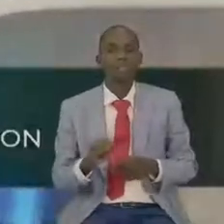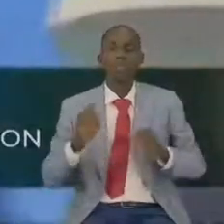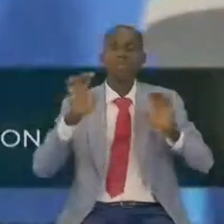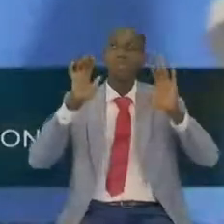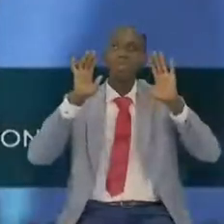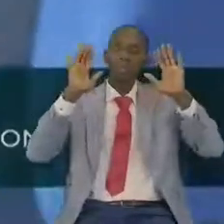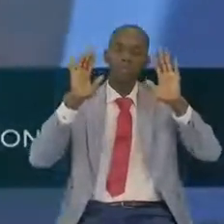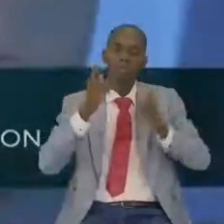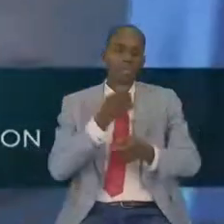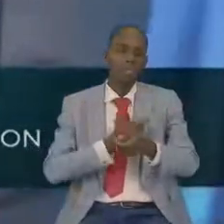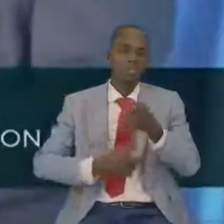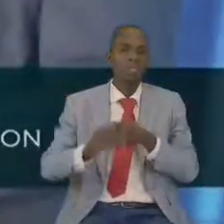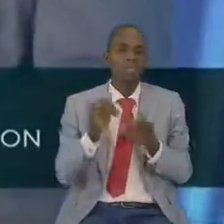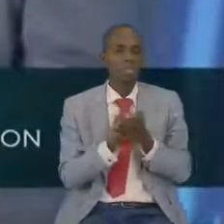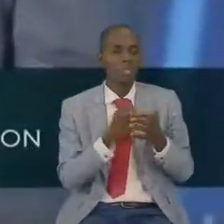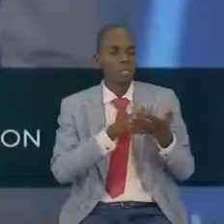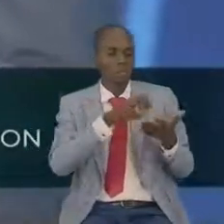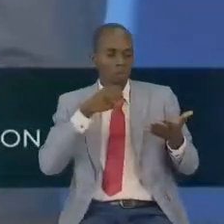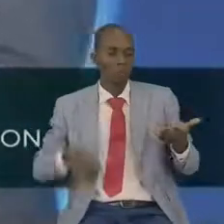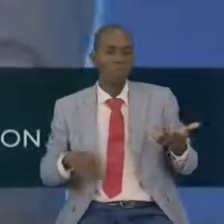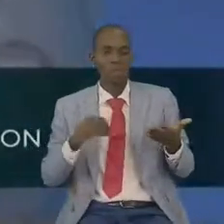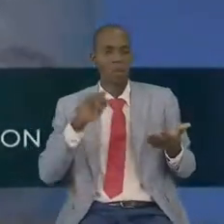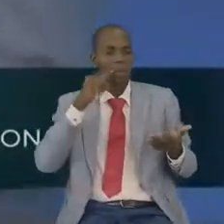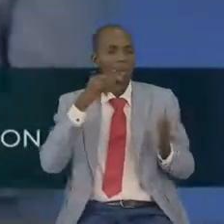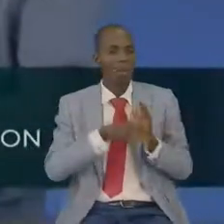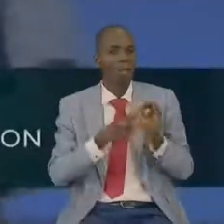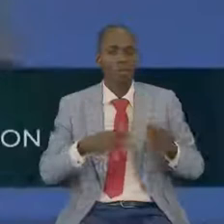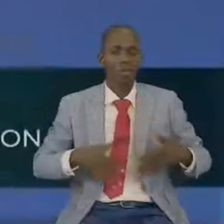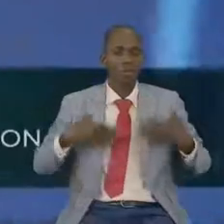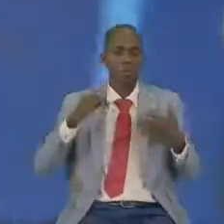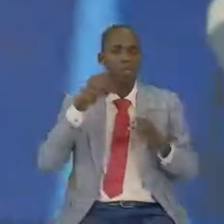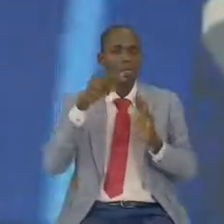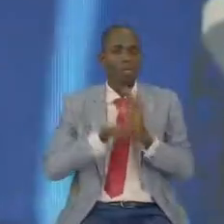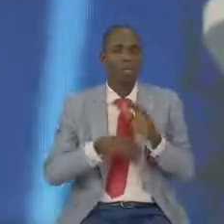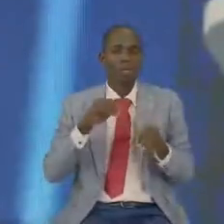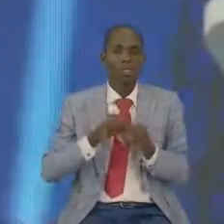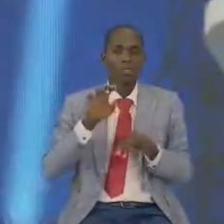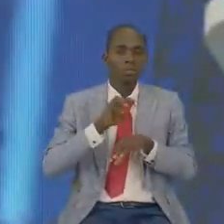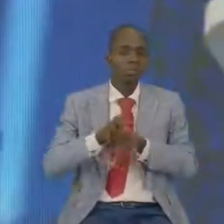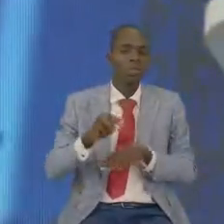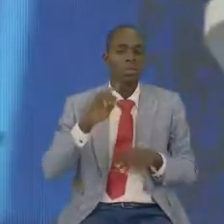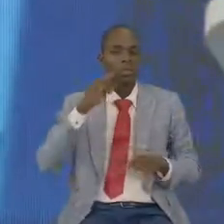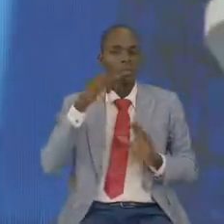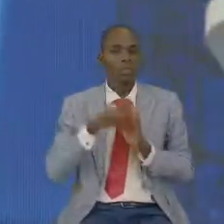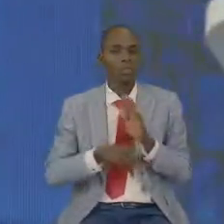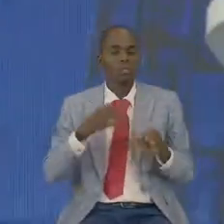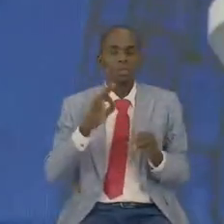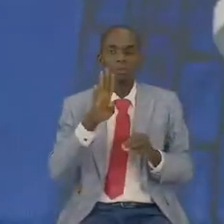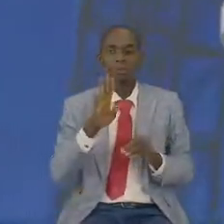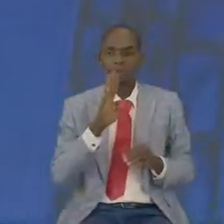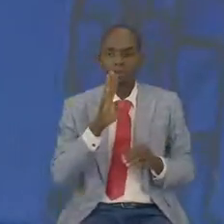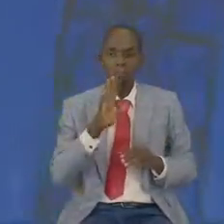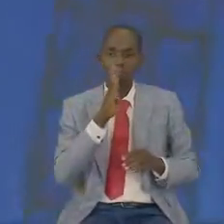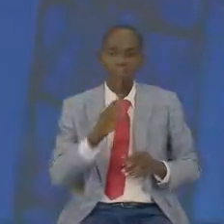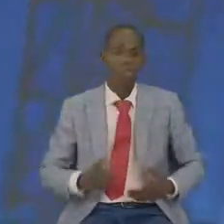qui ôte l'amertume de ta vie et l'amertume de ton ministère et l'amertume de ton existence. Et tu